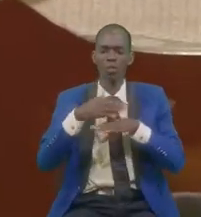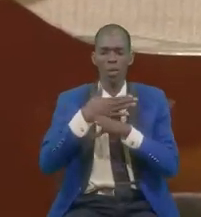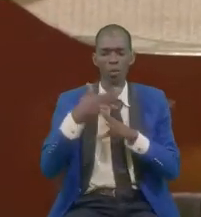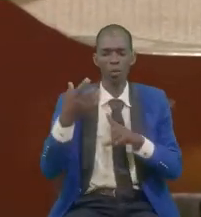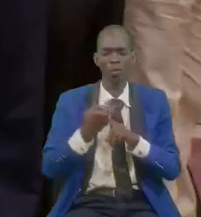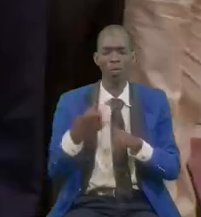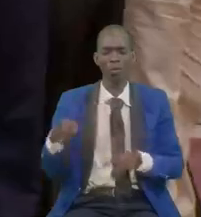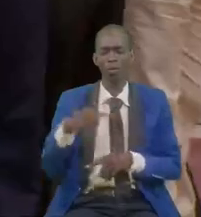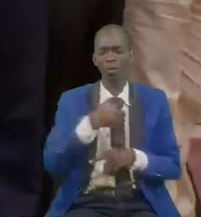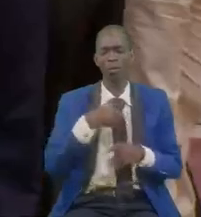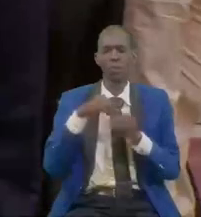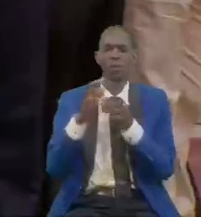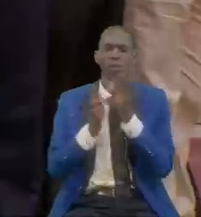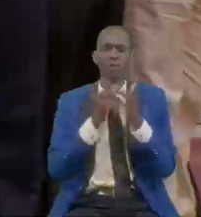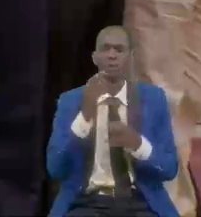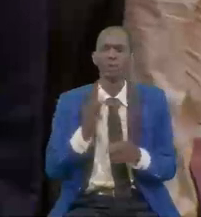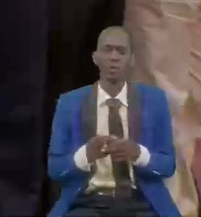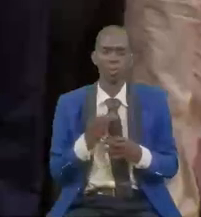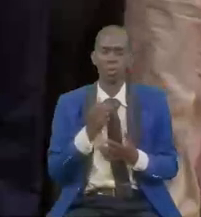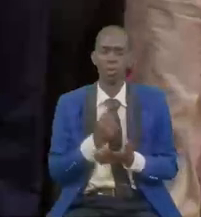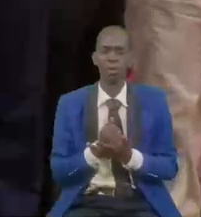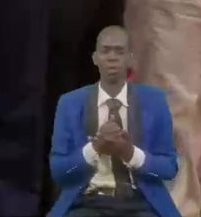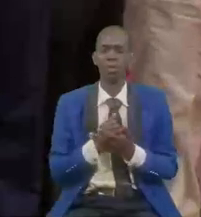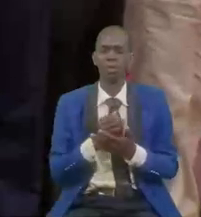le ciel de nous au nom de Jésus.